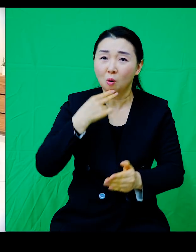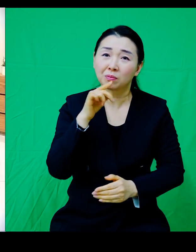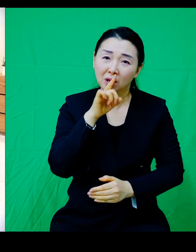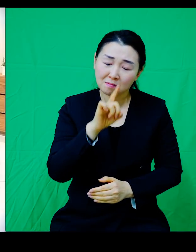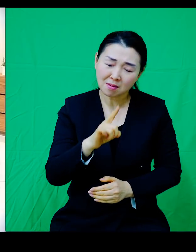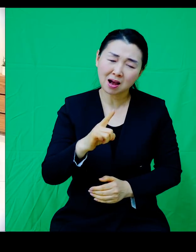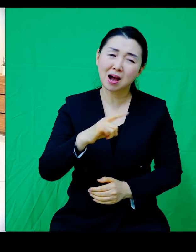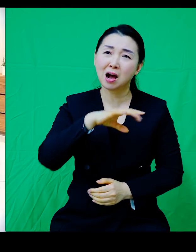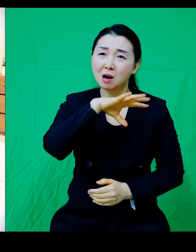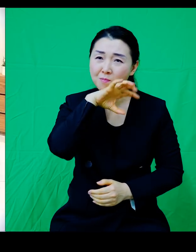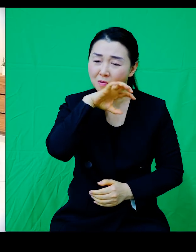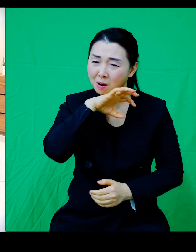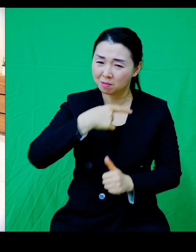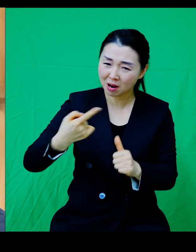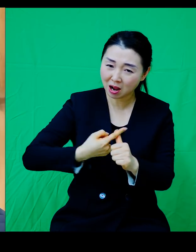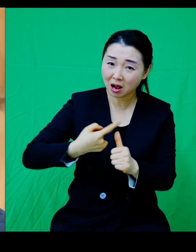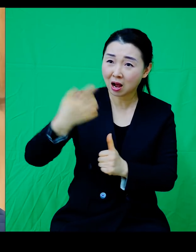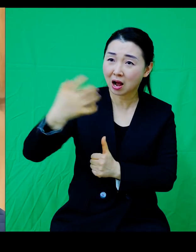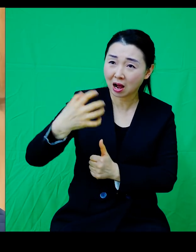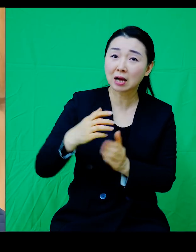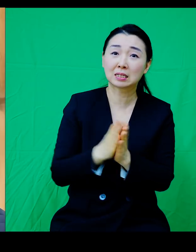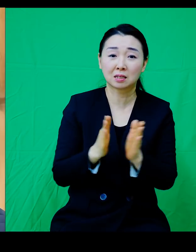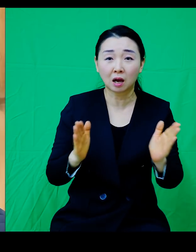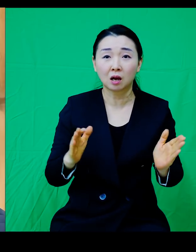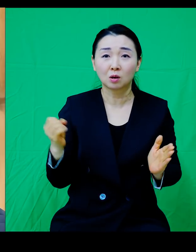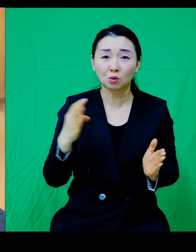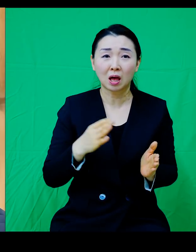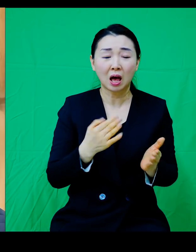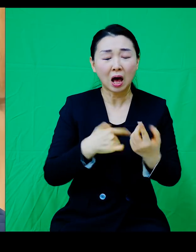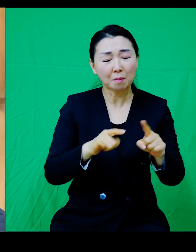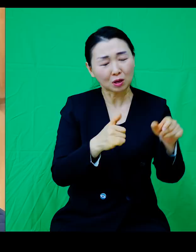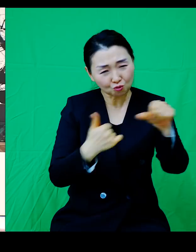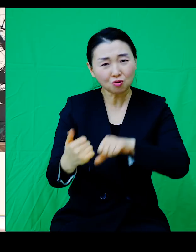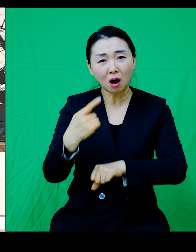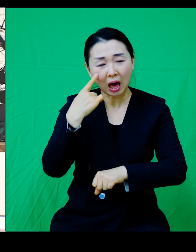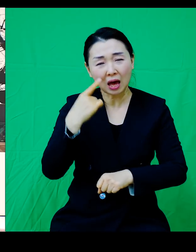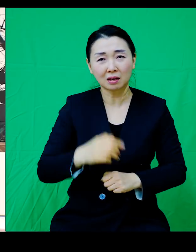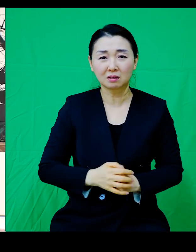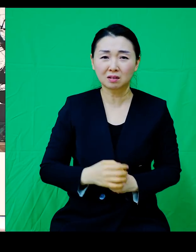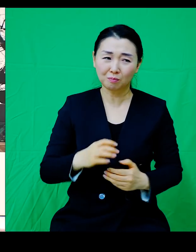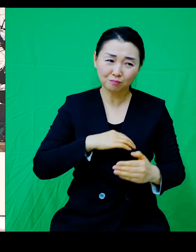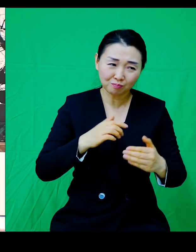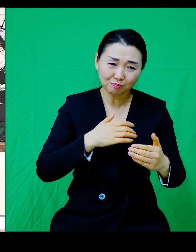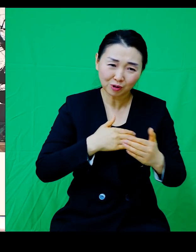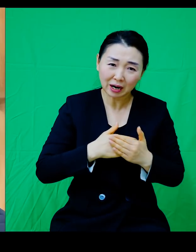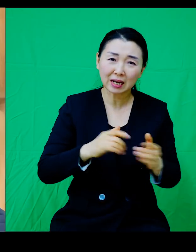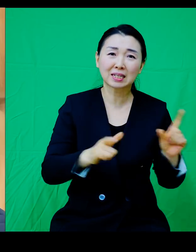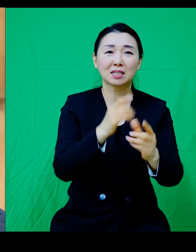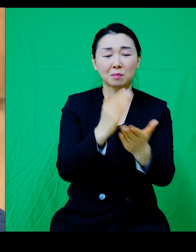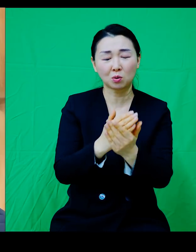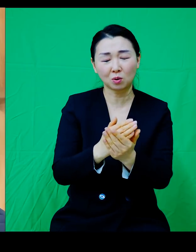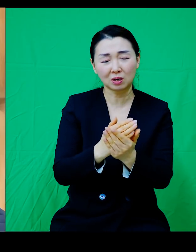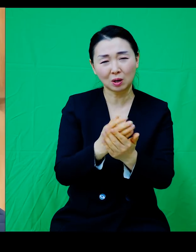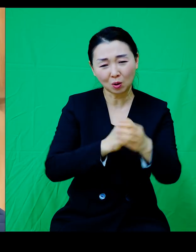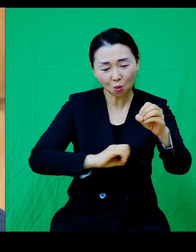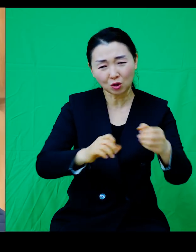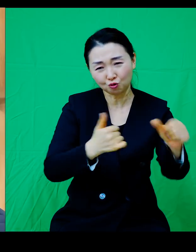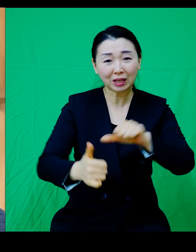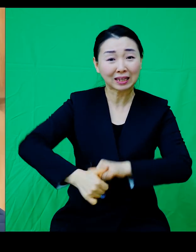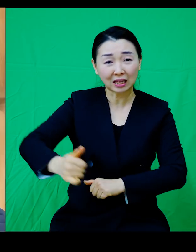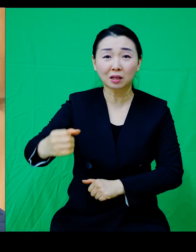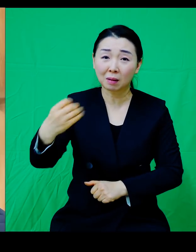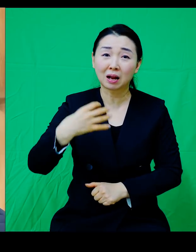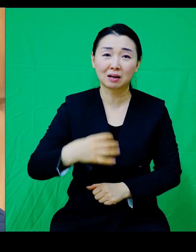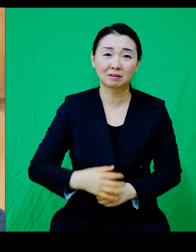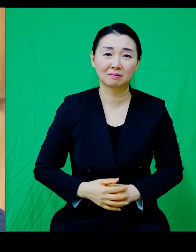하면서 네가 데리고 내렸어야지 막 이러면서 우리 다 같이 죽어버리자고 이렇게 불안하게 살 바에 그냥 다 같이 죽어버리자 이런 얘기를